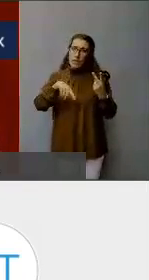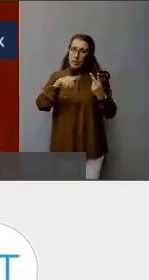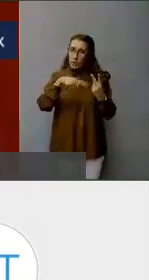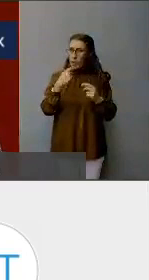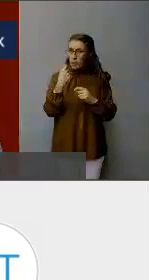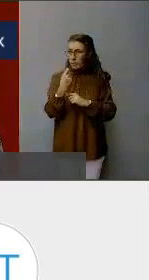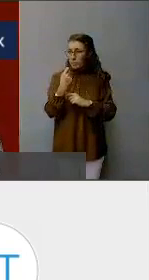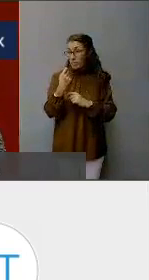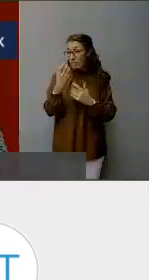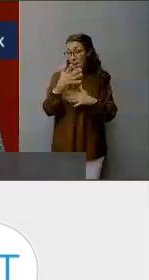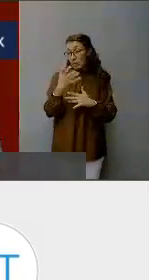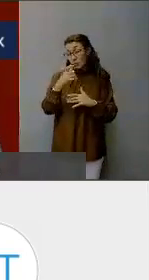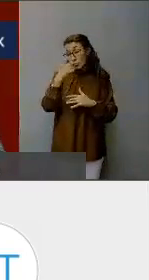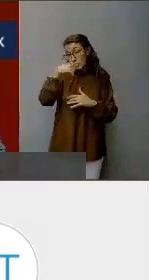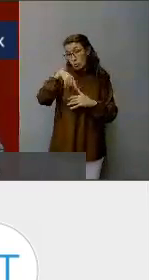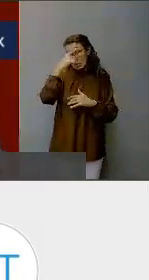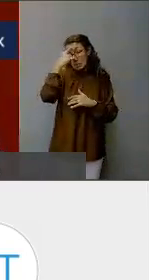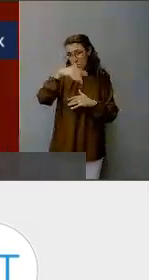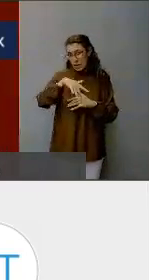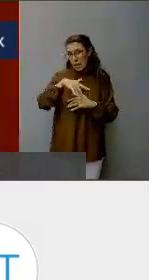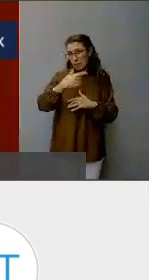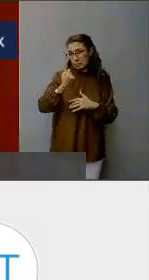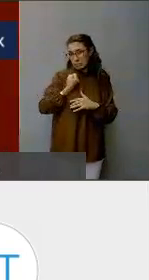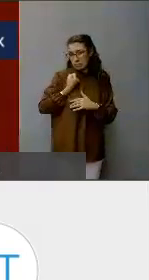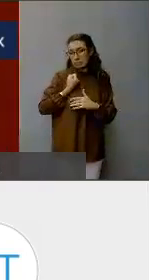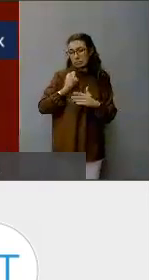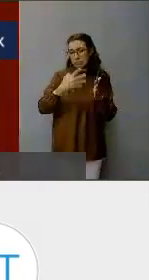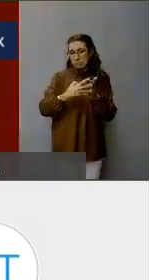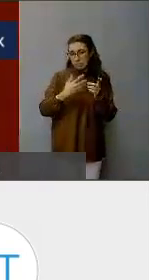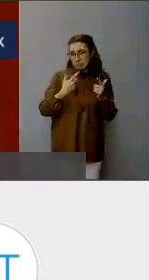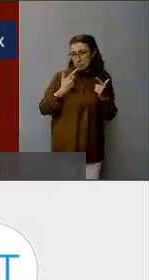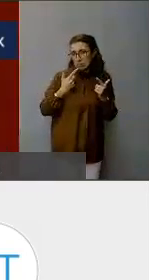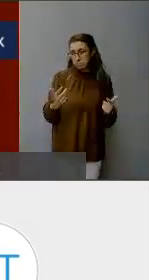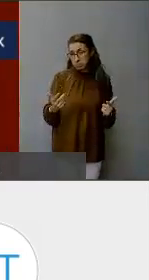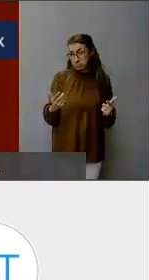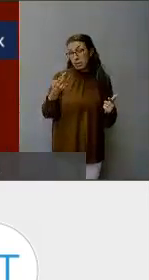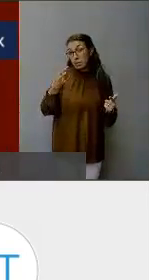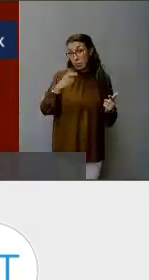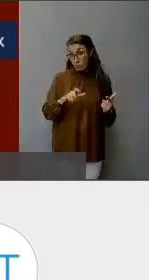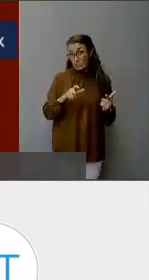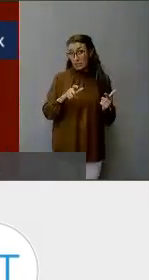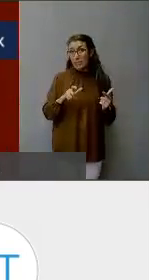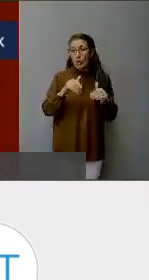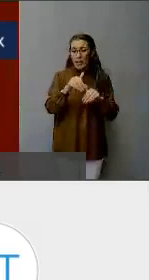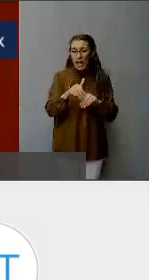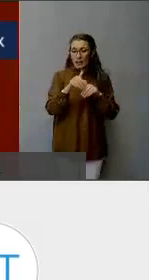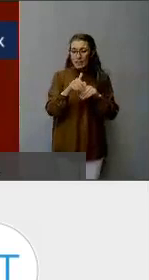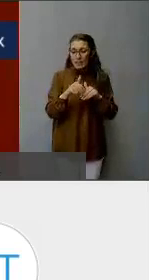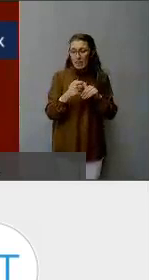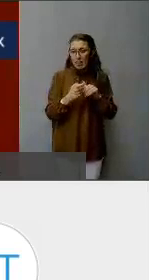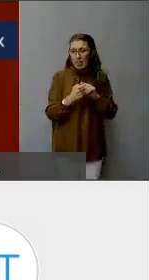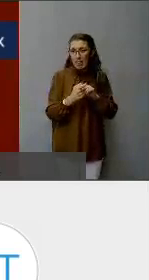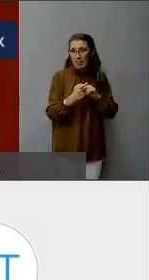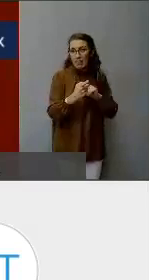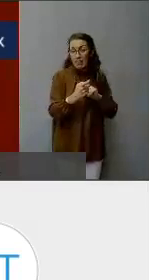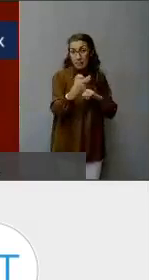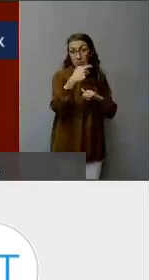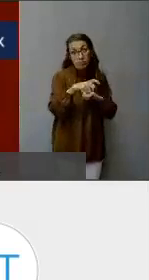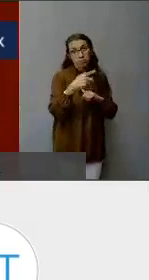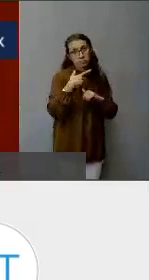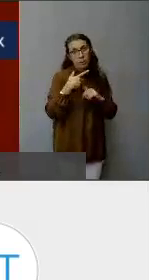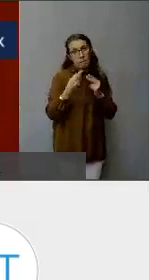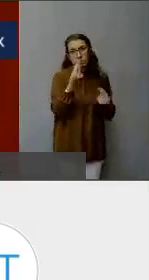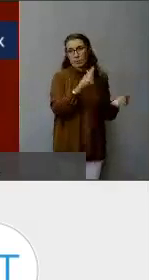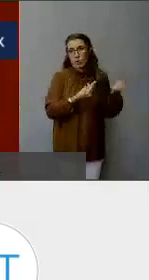motivo di questo ritardo che in realtà sia protratto anche a seguito della necessità di apportare alcune variazioni progettuali importanti